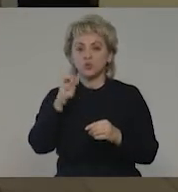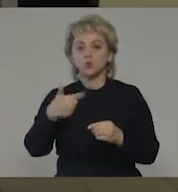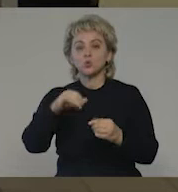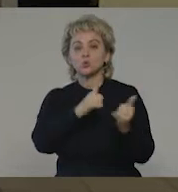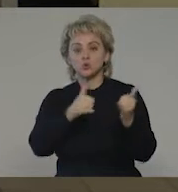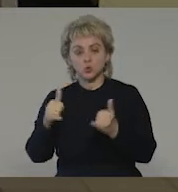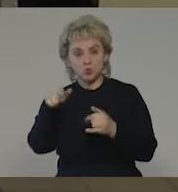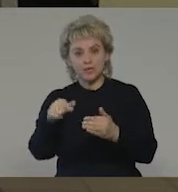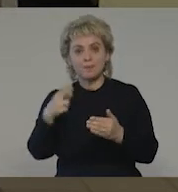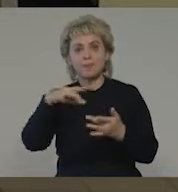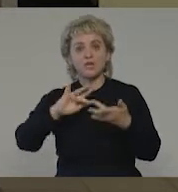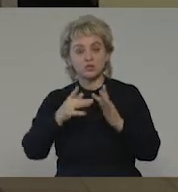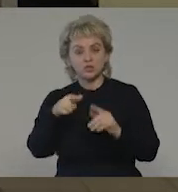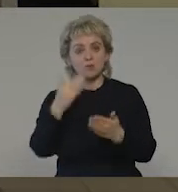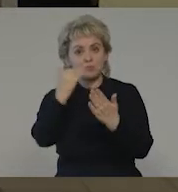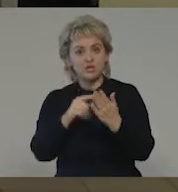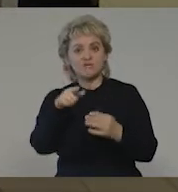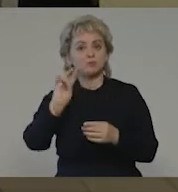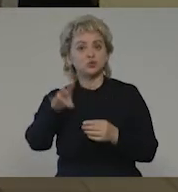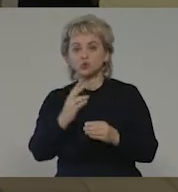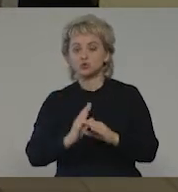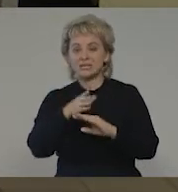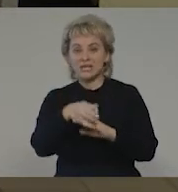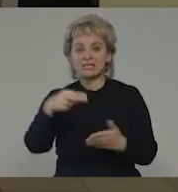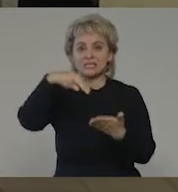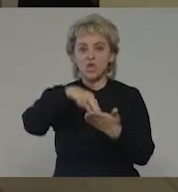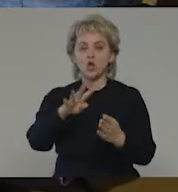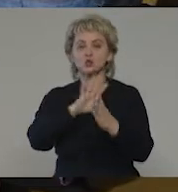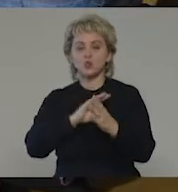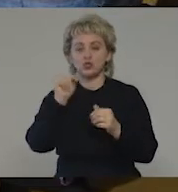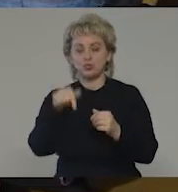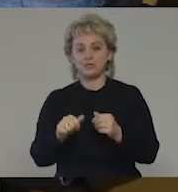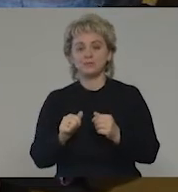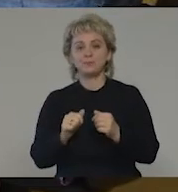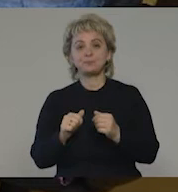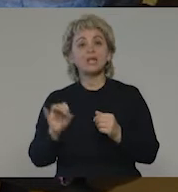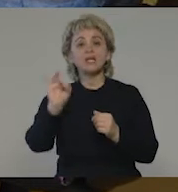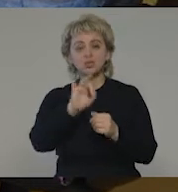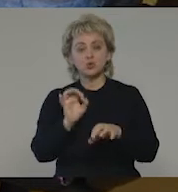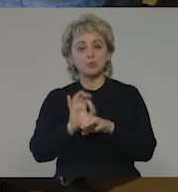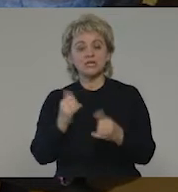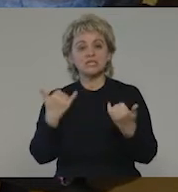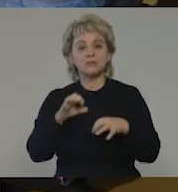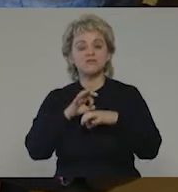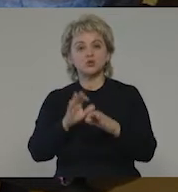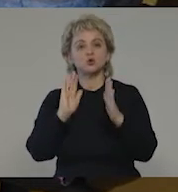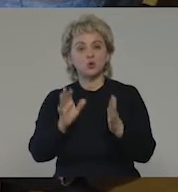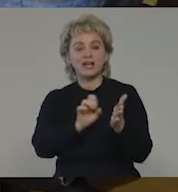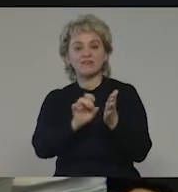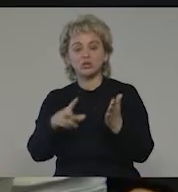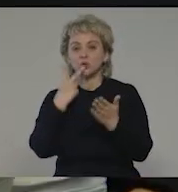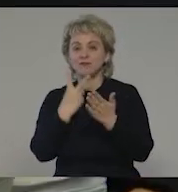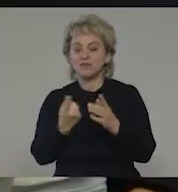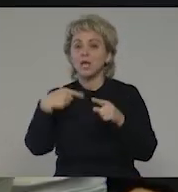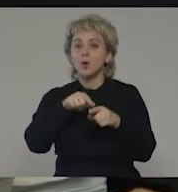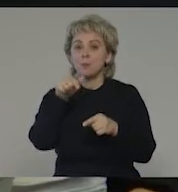есть вот уже перечень, да? Вам совершенно не нужно идти, вы ставите в очереди. История болезни теперь ведется только в электронном виде.